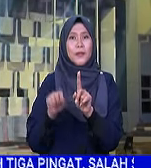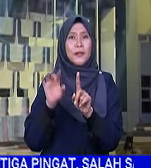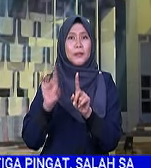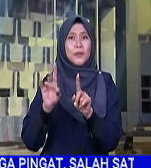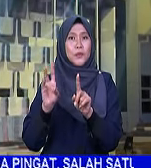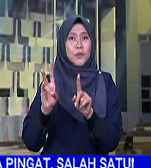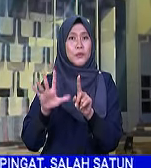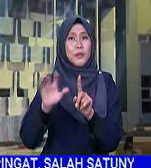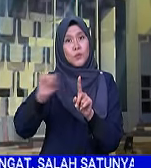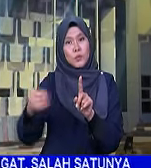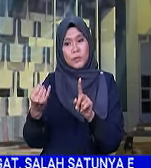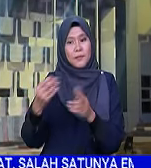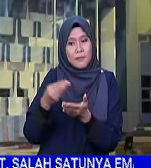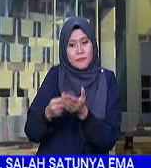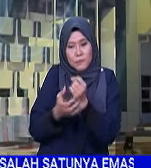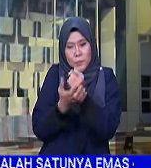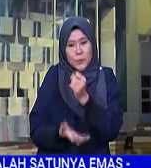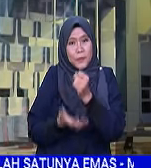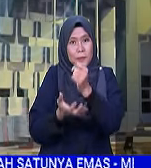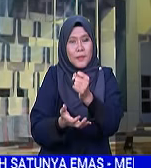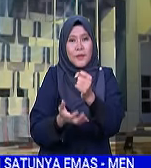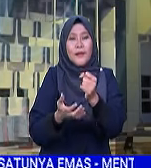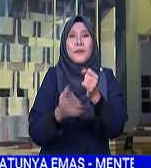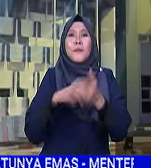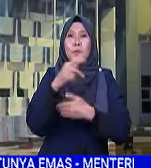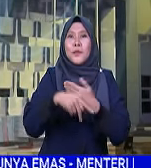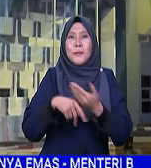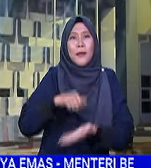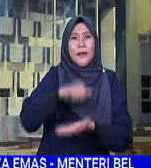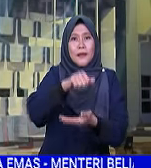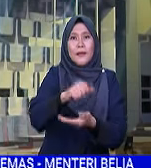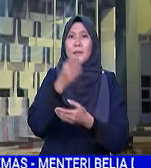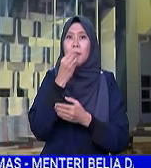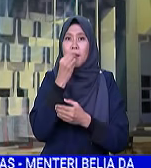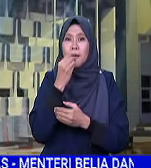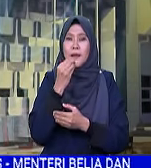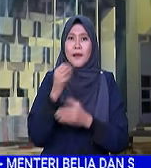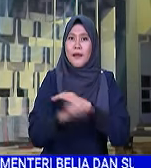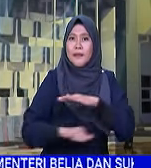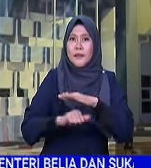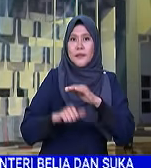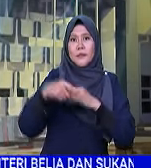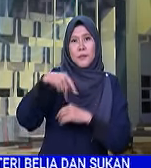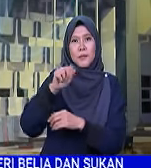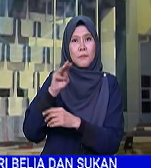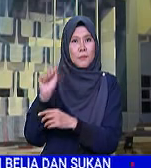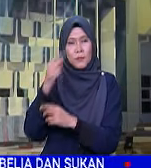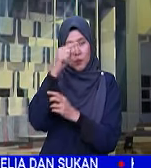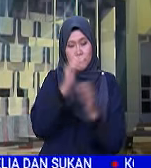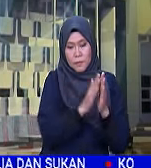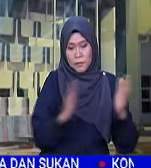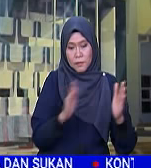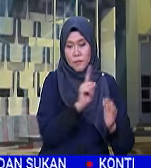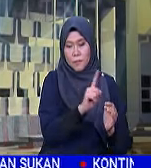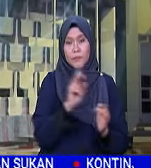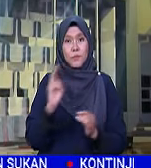1.875 juta ringgit yang diperuntuk kerajaan negeri menerusi program agihan makanan asas PAMA sepanjang fasa 1 dan 2 PPN